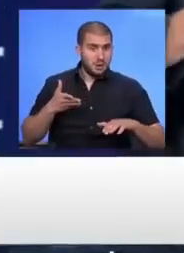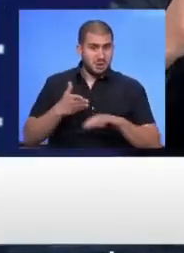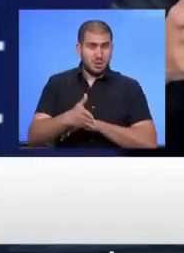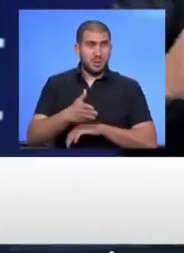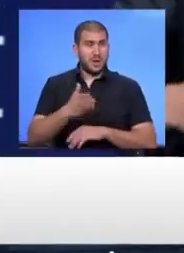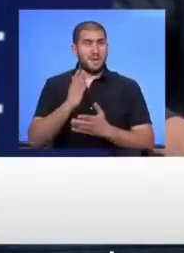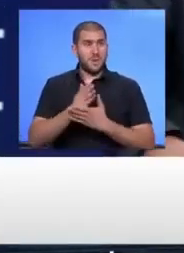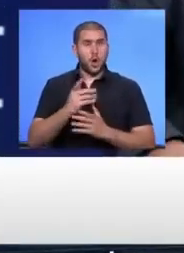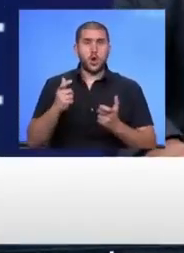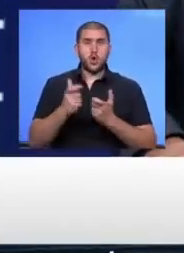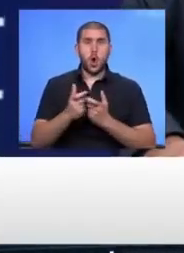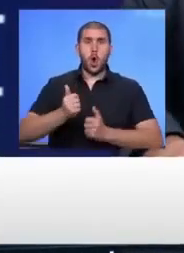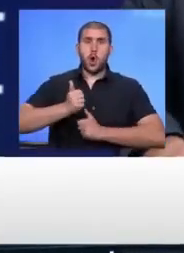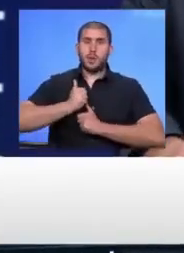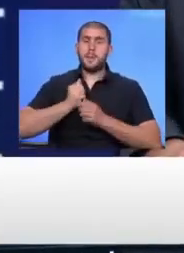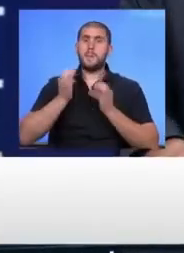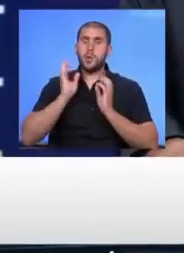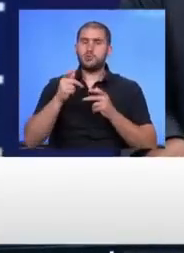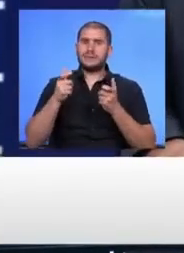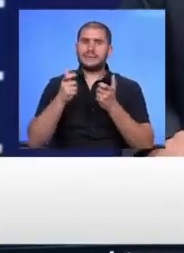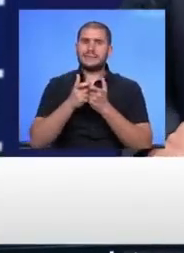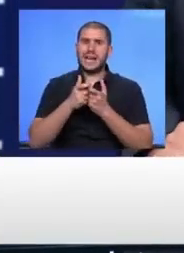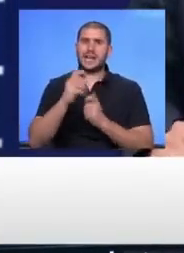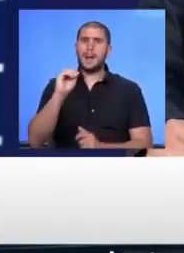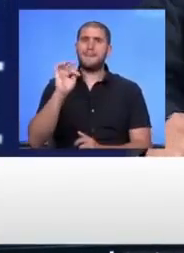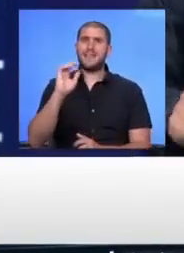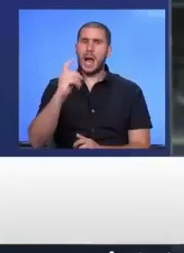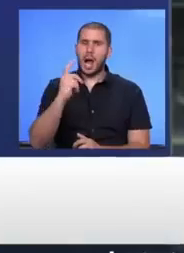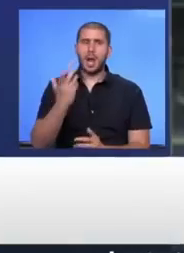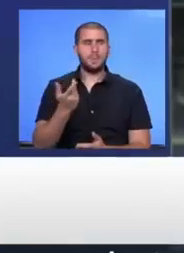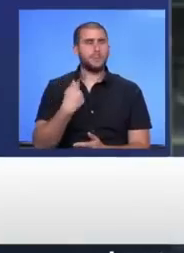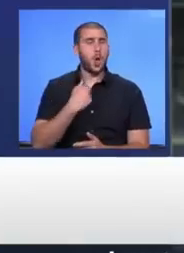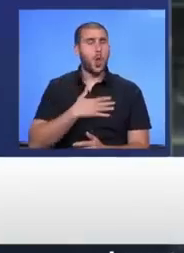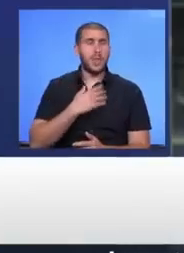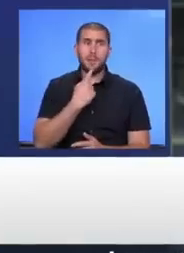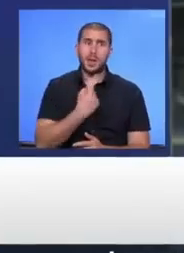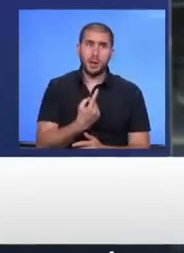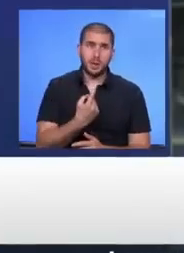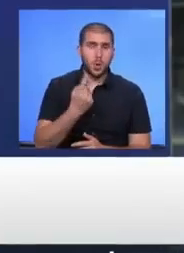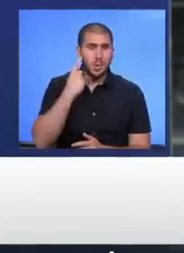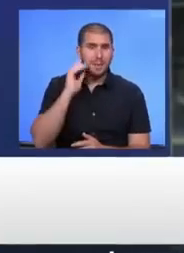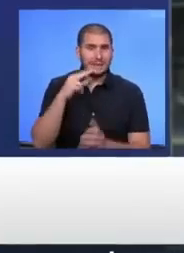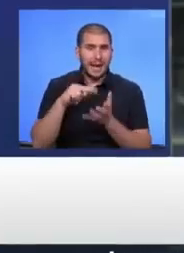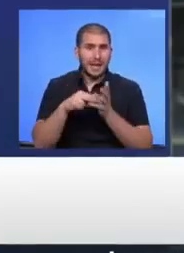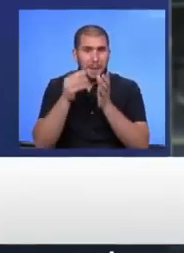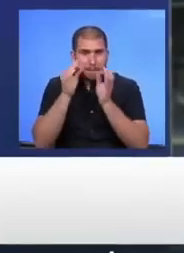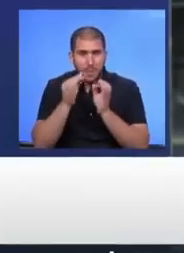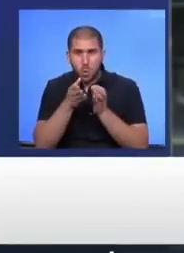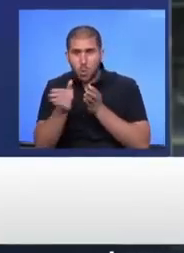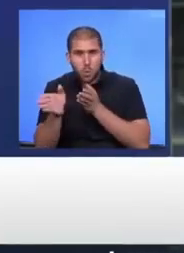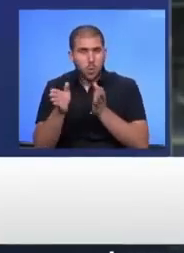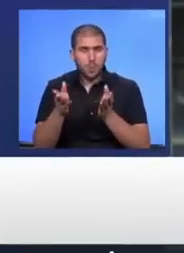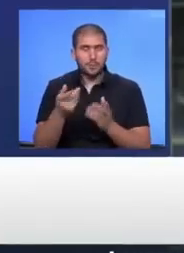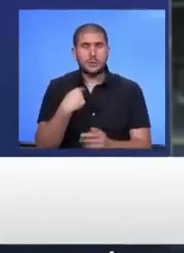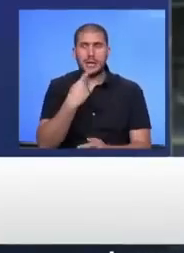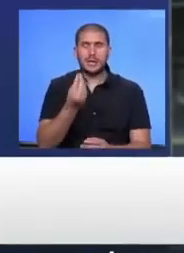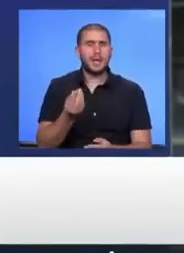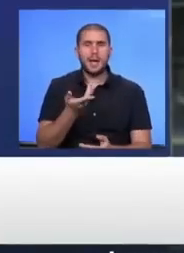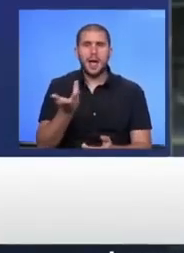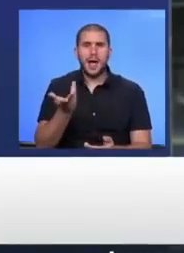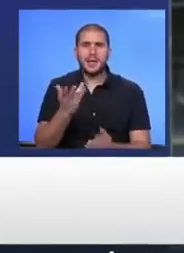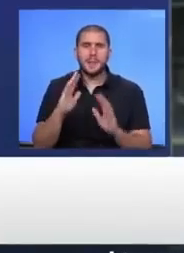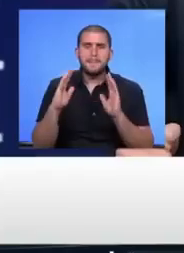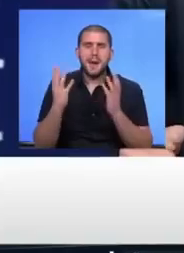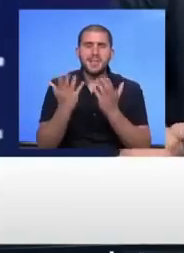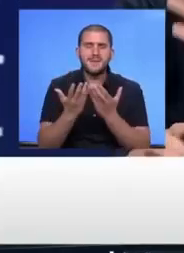נגיד כוח מיוחד של סיירת מטכ"ל, נקרא לו, אני לא נעים לי להגיד, בלי שיודעים באיזה חדר אני רוצה להגיד עוד משהו, ואין מעטפת סביב